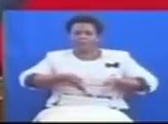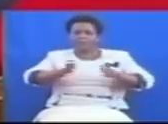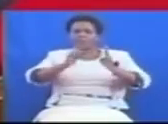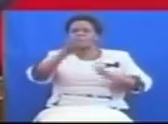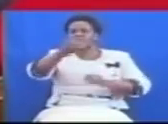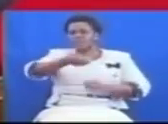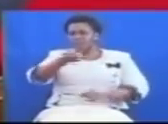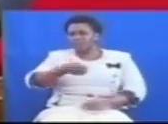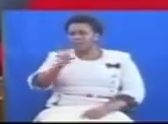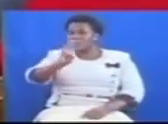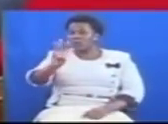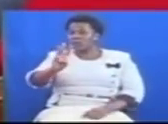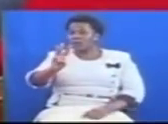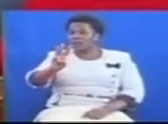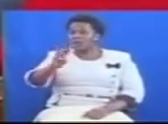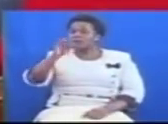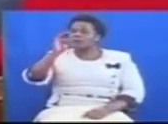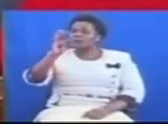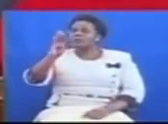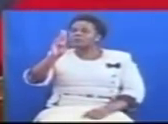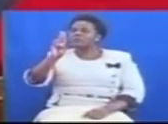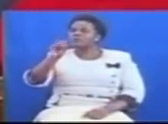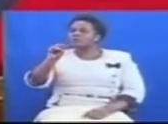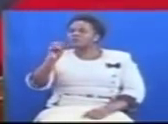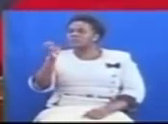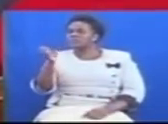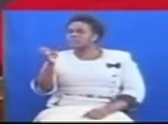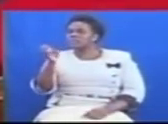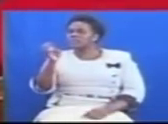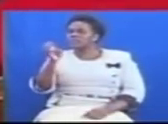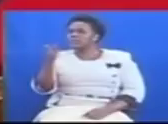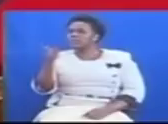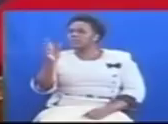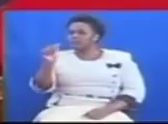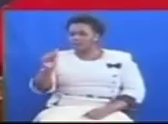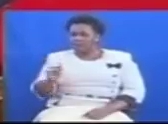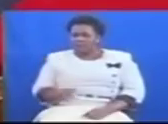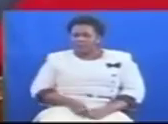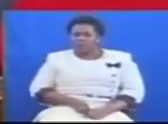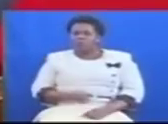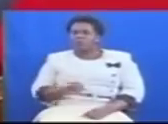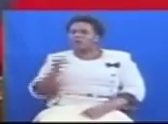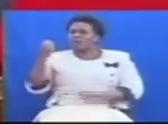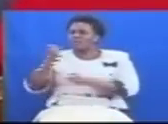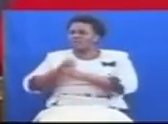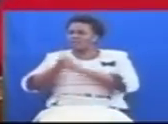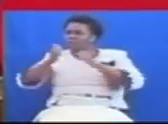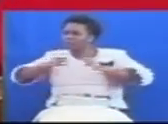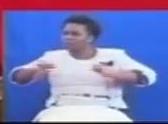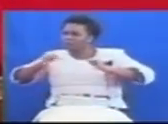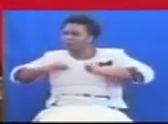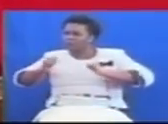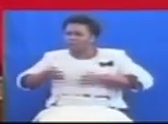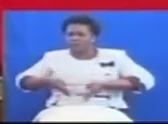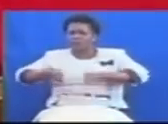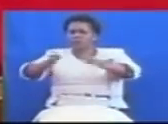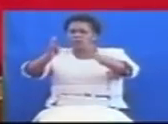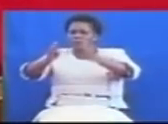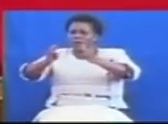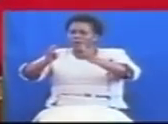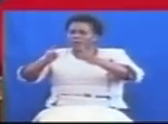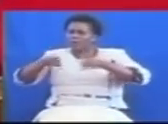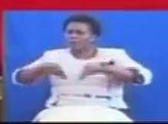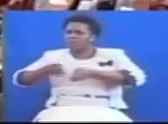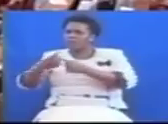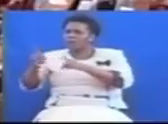katika wilaya ya Busega watembelee maeneo yaliyotajwa na Mheshimiwa mbunge Chegeni na wapate majibu ya kero hiyo ambayo amehitaji hapa bungeni. Asante Mheshimiwa Naibu